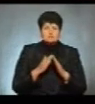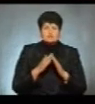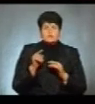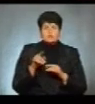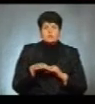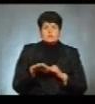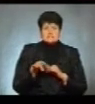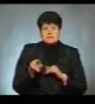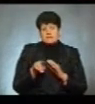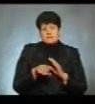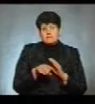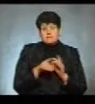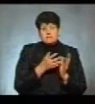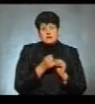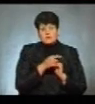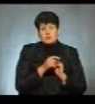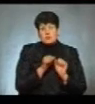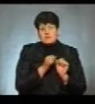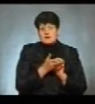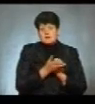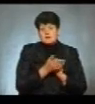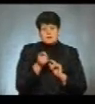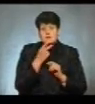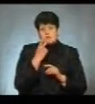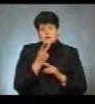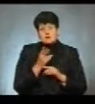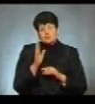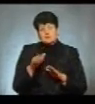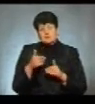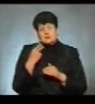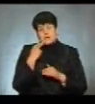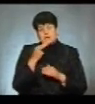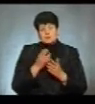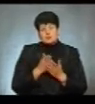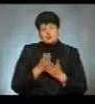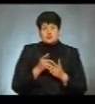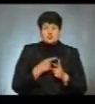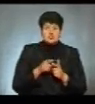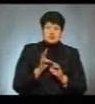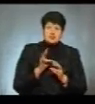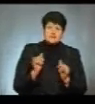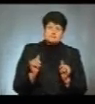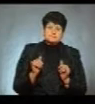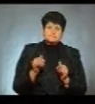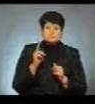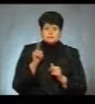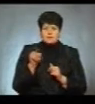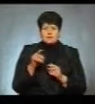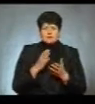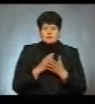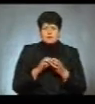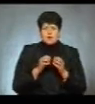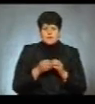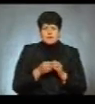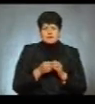масиві. І виберете його управителем, і він вам покаже, чи буде надавати кращі послуги, чи не кращі послуги. Знаю, що у вас є там проблема